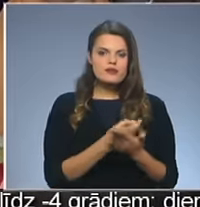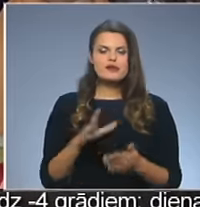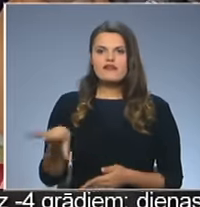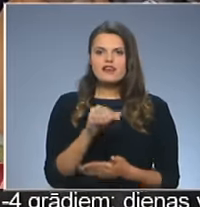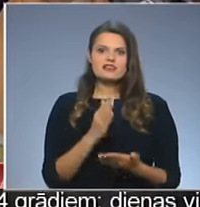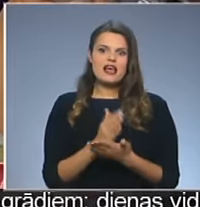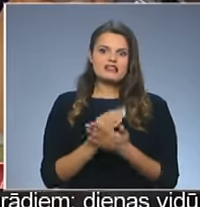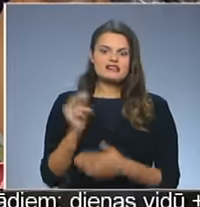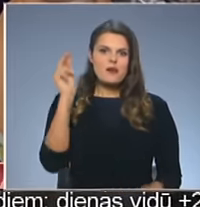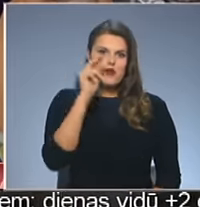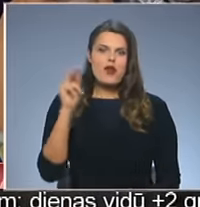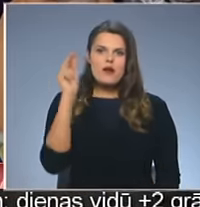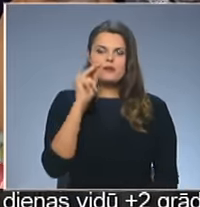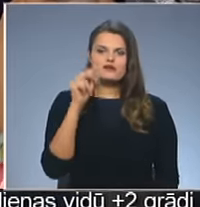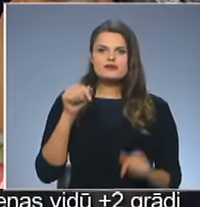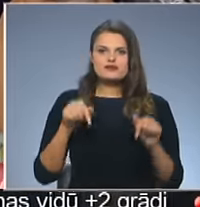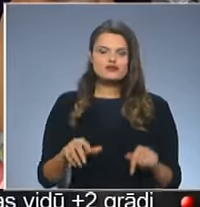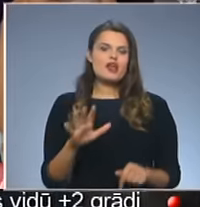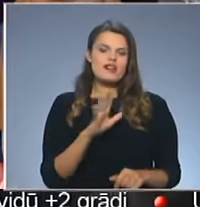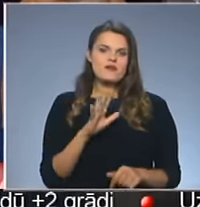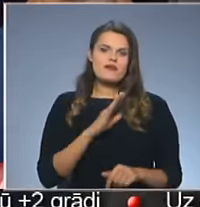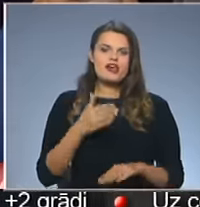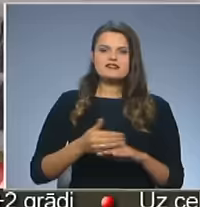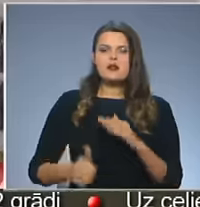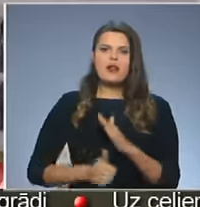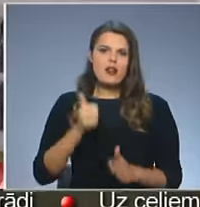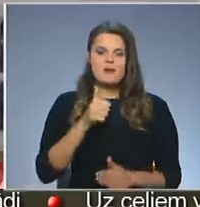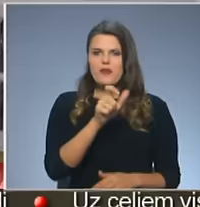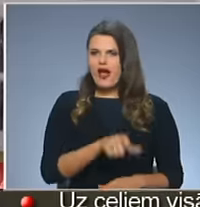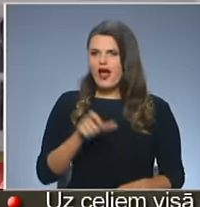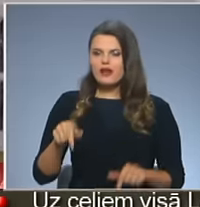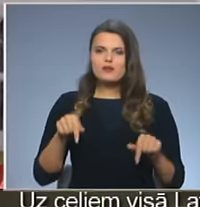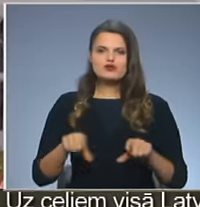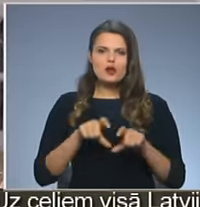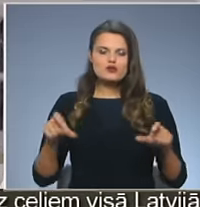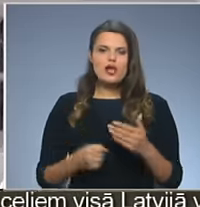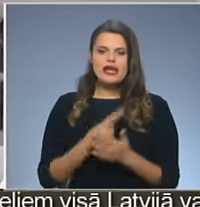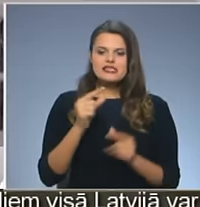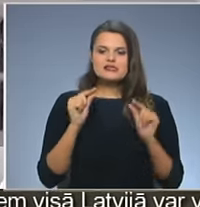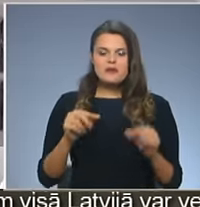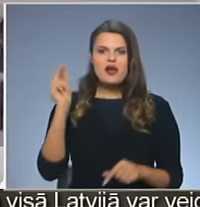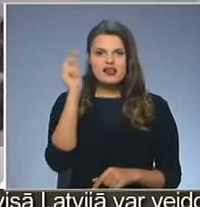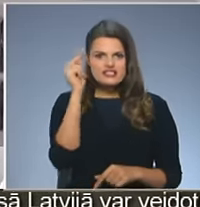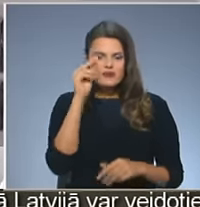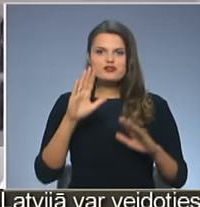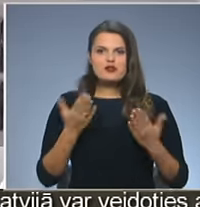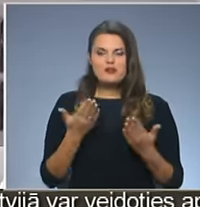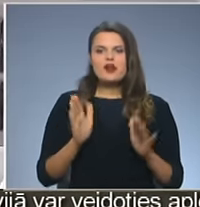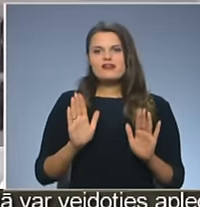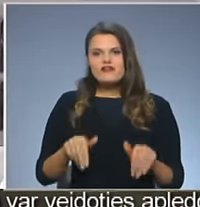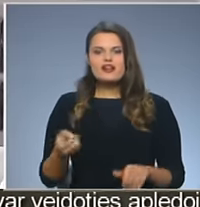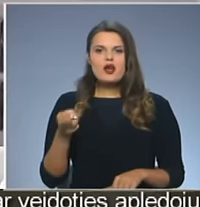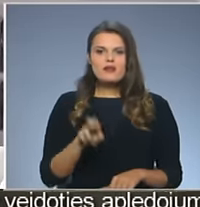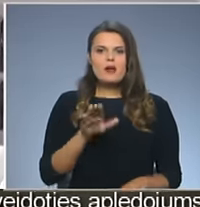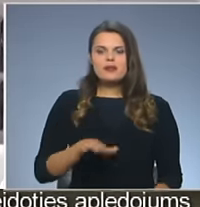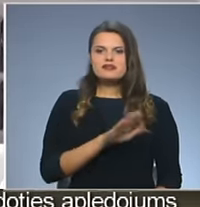esam iemācījušies un Nīcā bijām it kā starp labākajiem. Šajā skolā iznāca diezgan maz mācīties, bet drīkstējām nākt